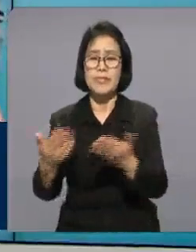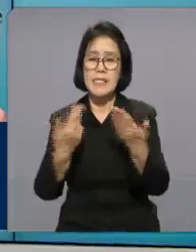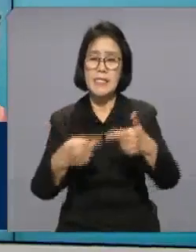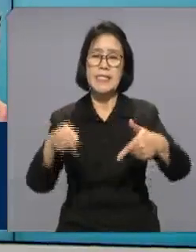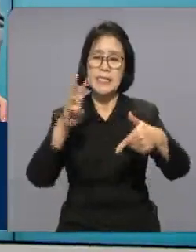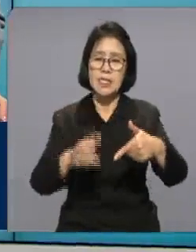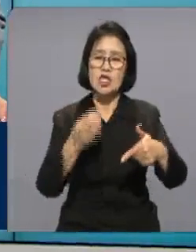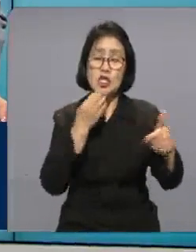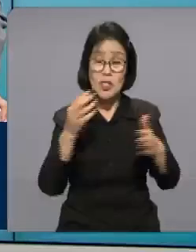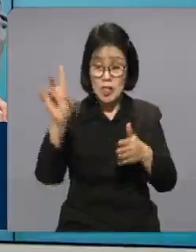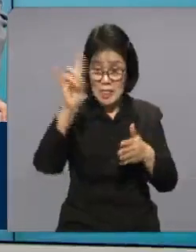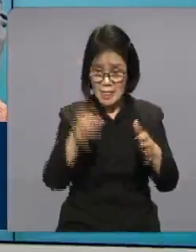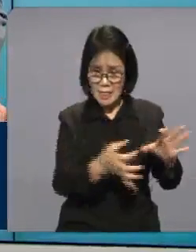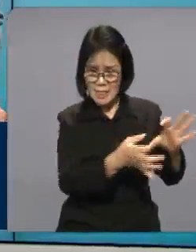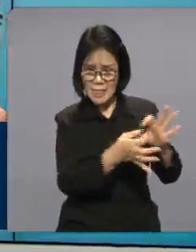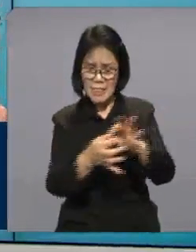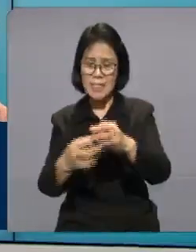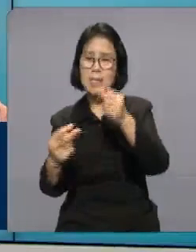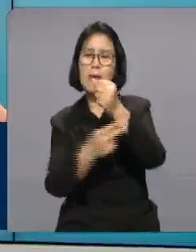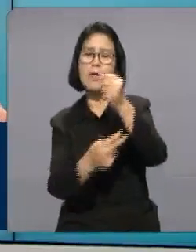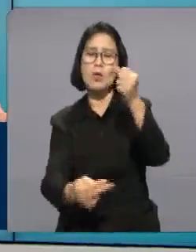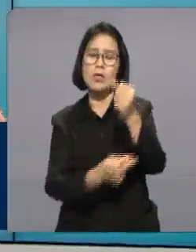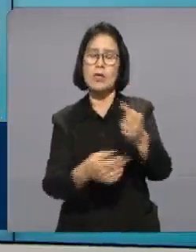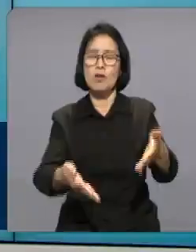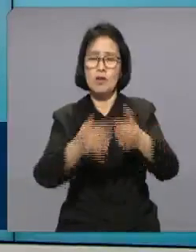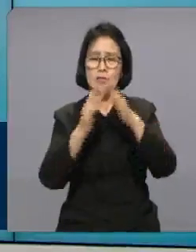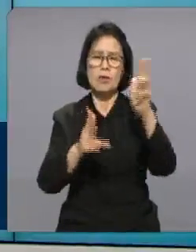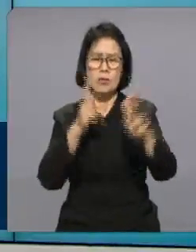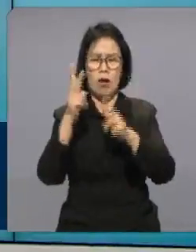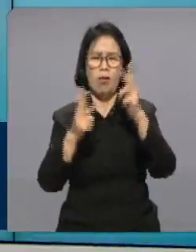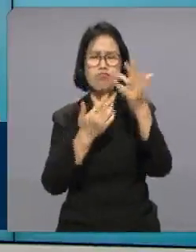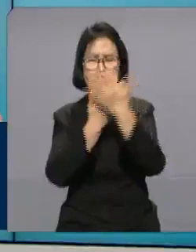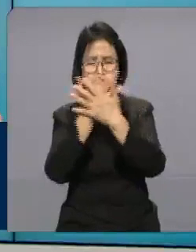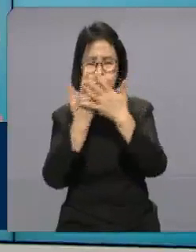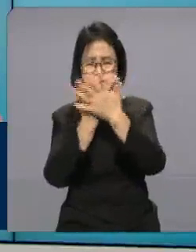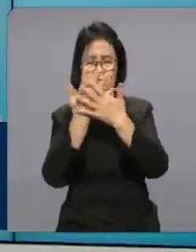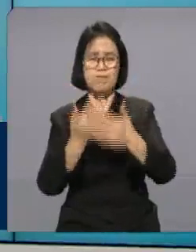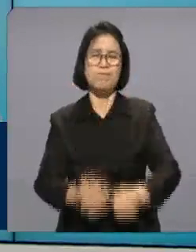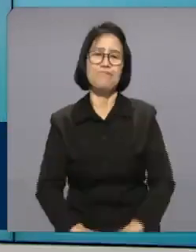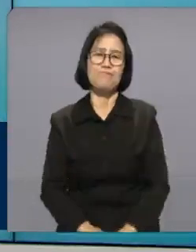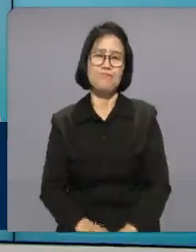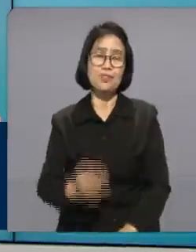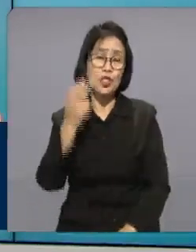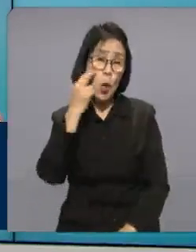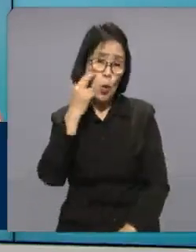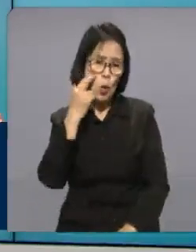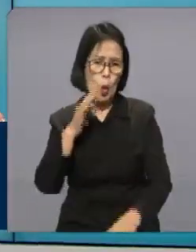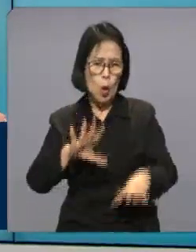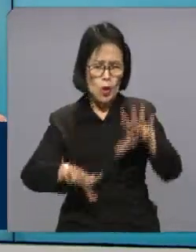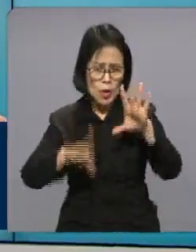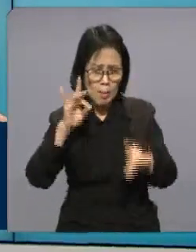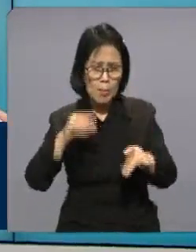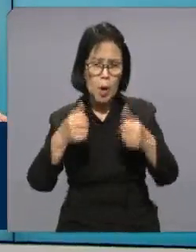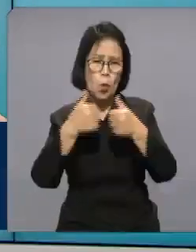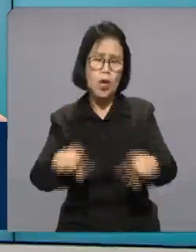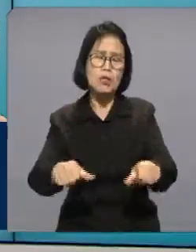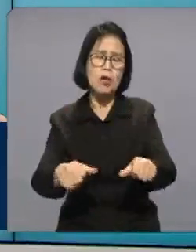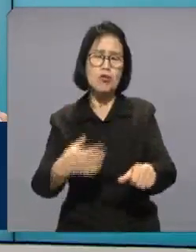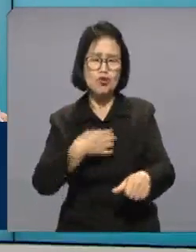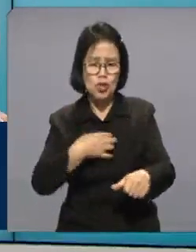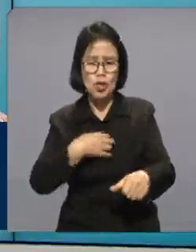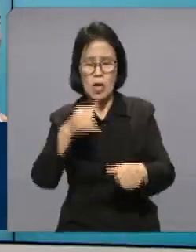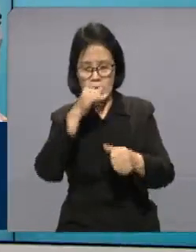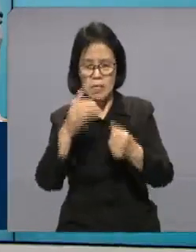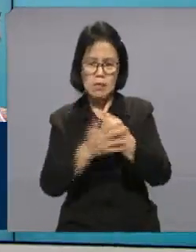인천과 경기도 시흥을 잇는 백옷대교 건설 사업이 불투명해졌습니다. 송도 갯벌 훼손 우려가 있으니 다리